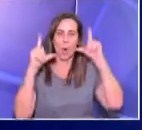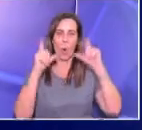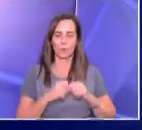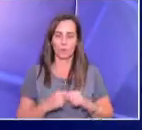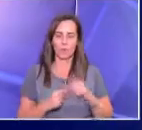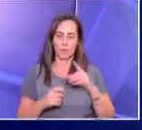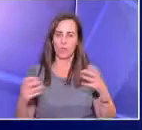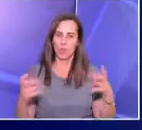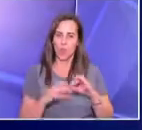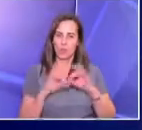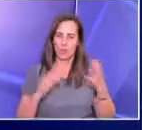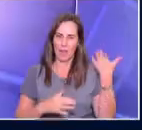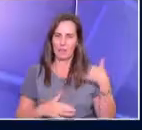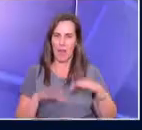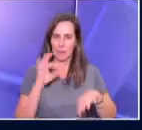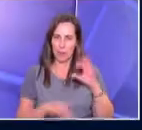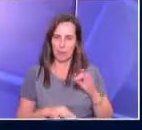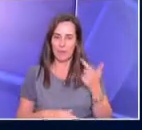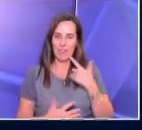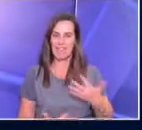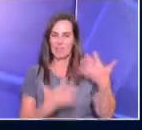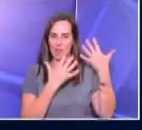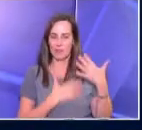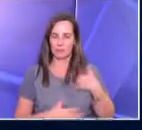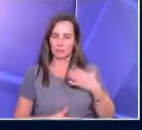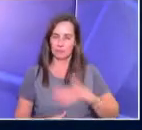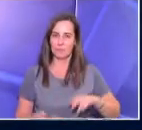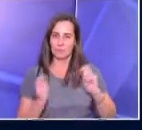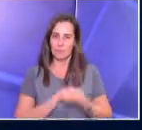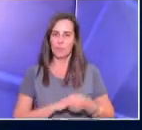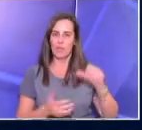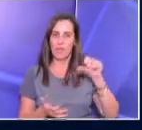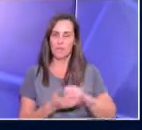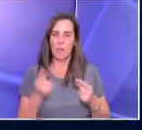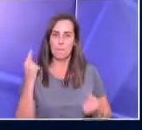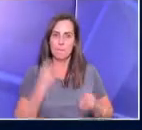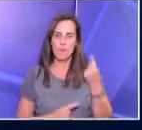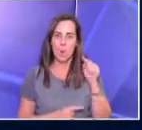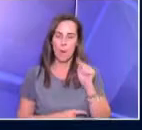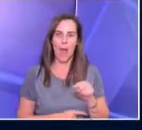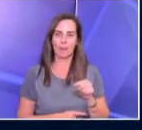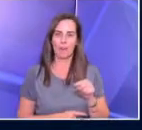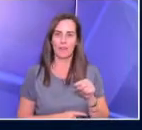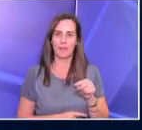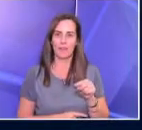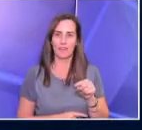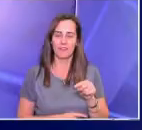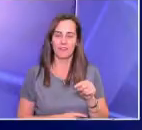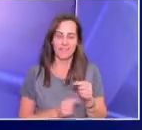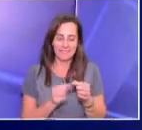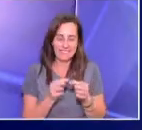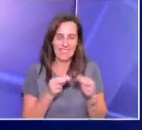שזה תנועה שהתחלתם לפני הבחירות. לפני עשור. אמרתם, אנחנו רוצים שנות בעיר, ופתאום אתם